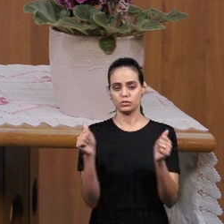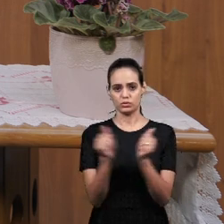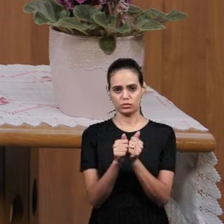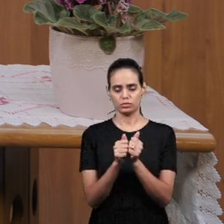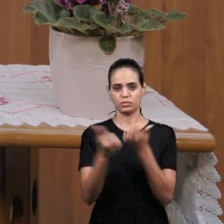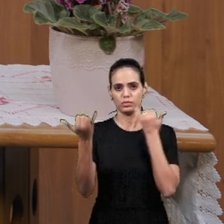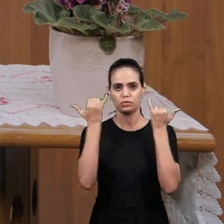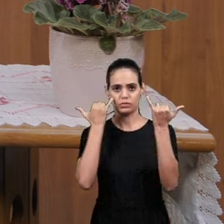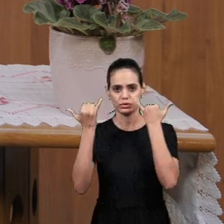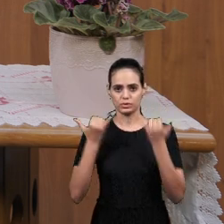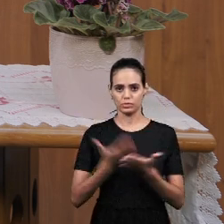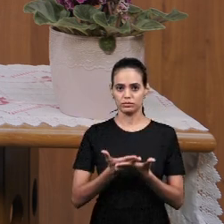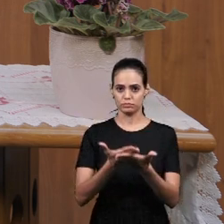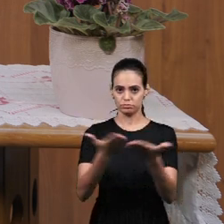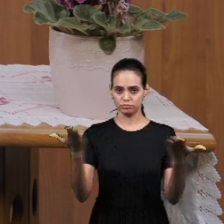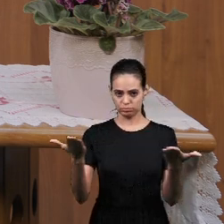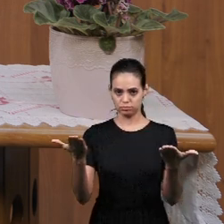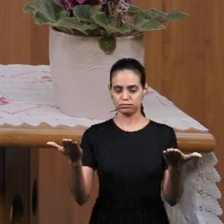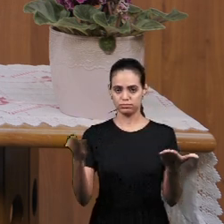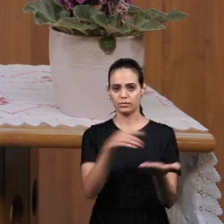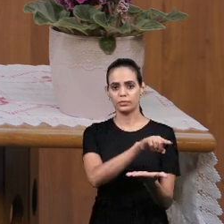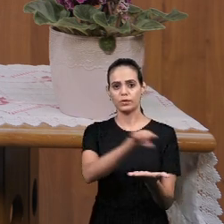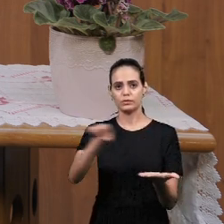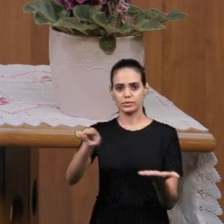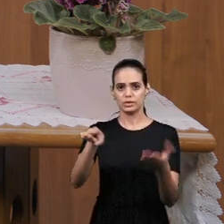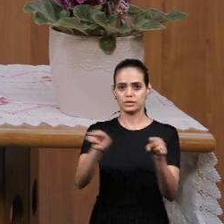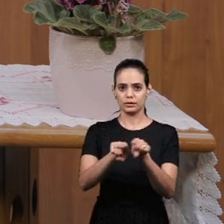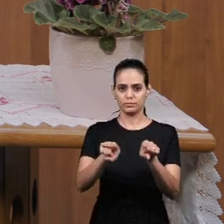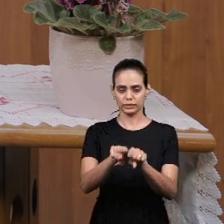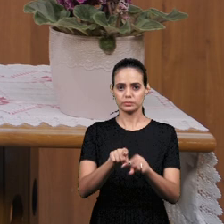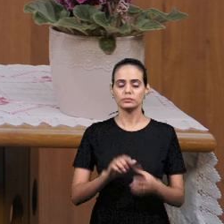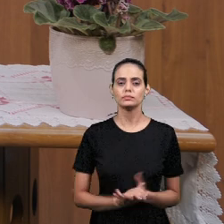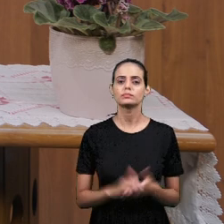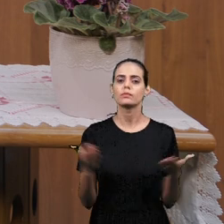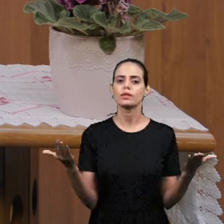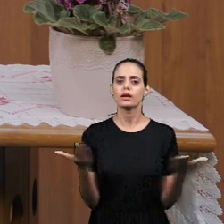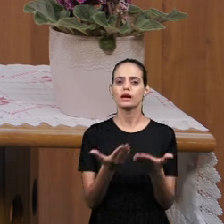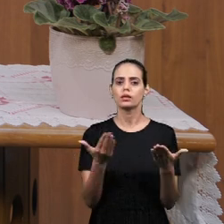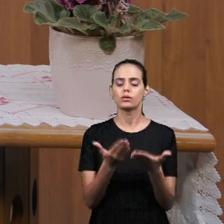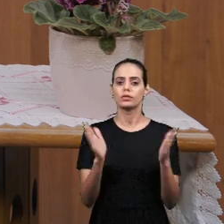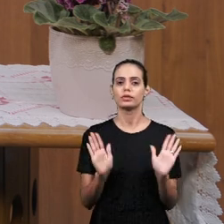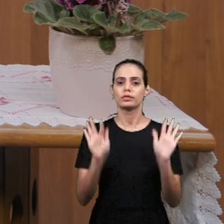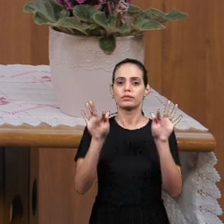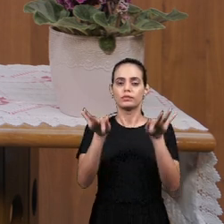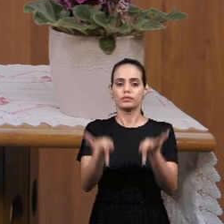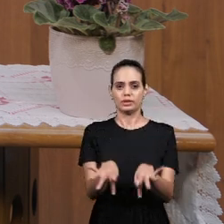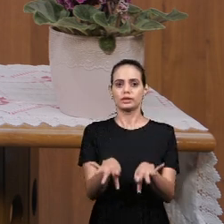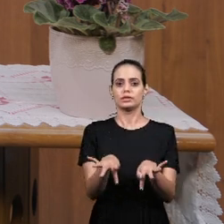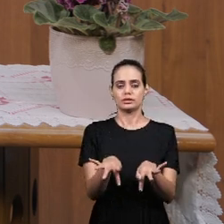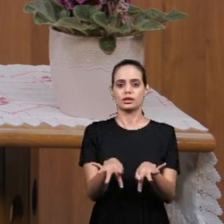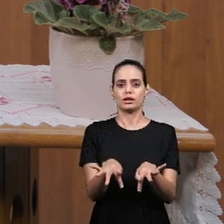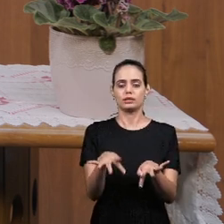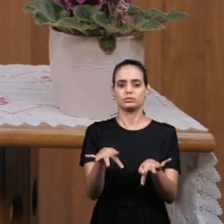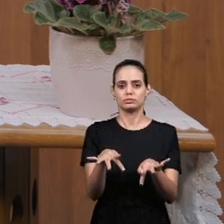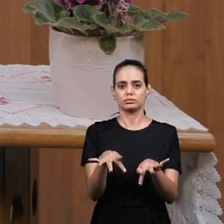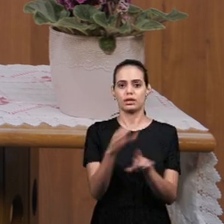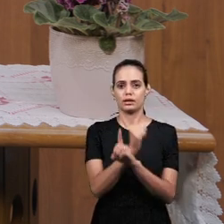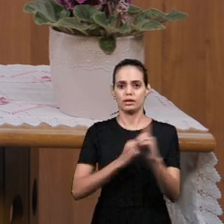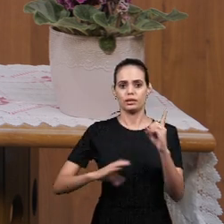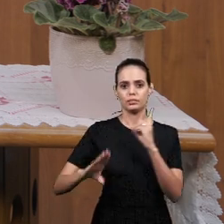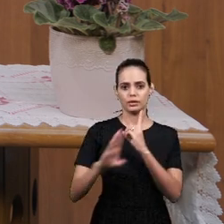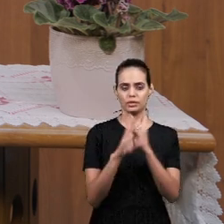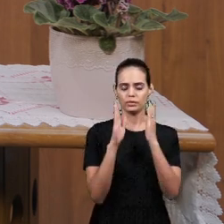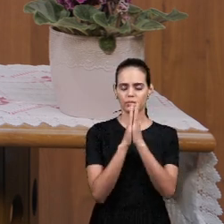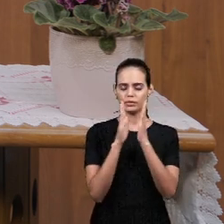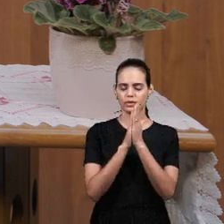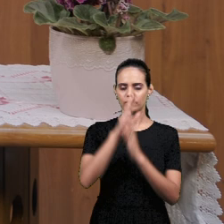à nos frères et sœurs ici. Nous allons finir ici l'école biblique dominicale d'aujourd'hui. Nous allons prier au Seigneur en remettant sur